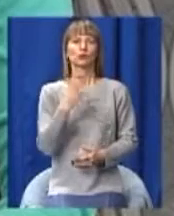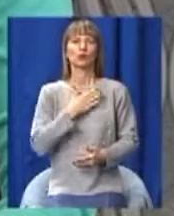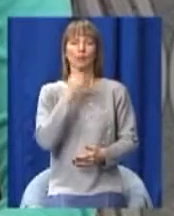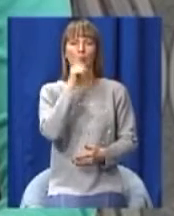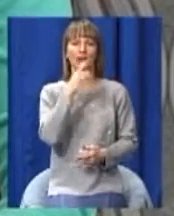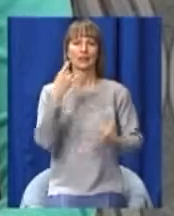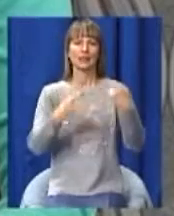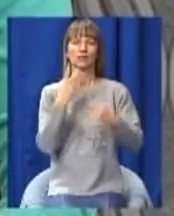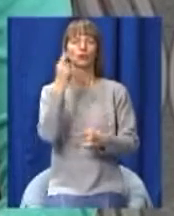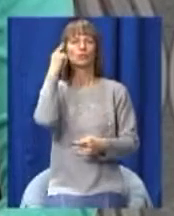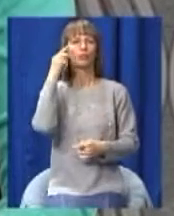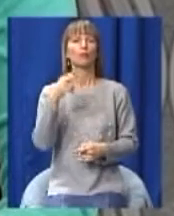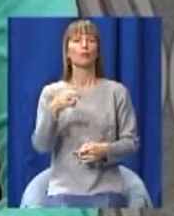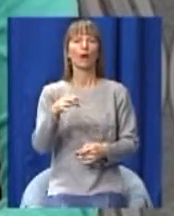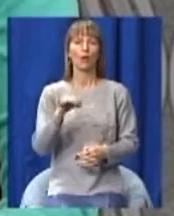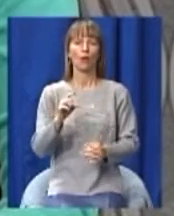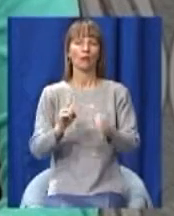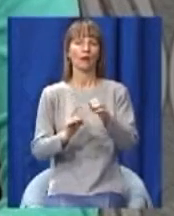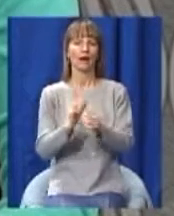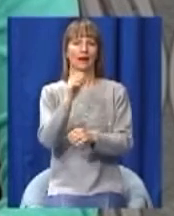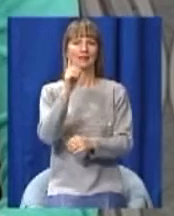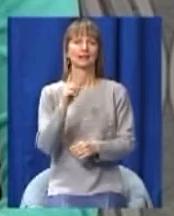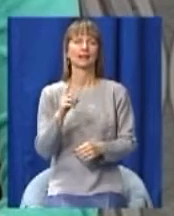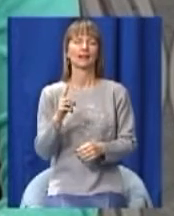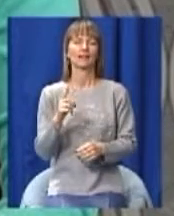наші маленькі телеглядачі думають про ракетні війська.